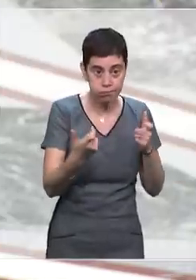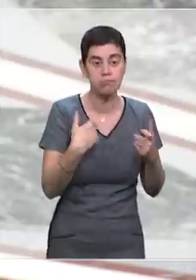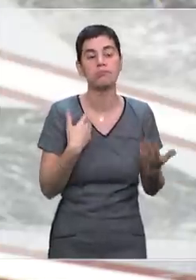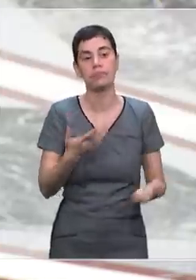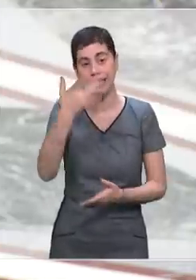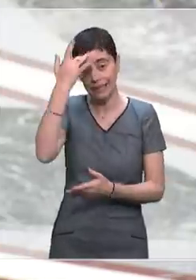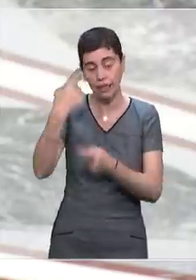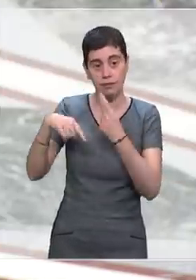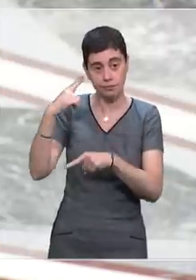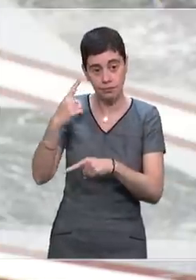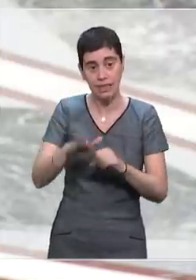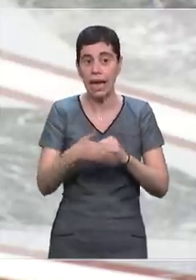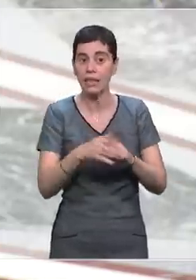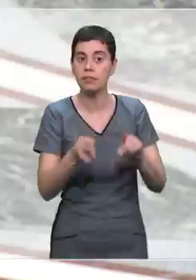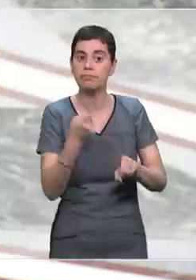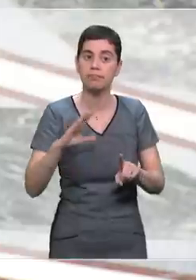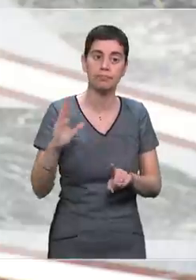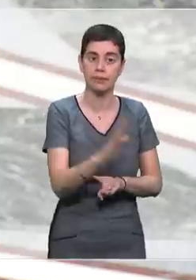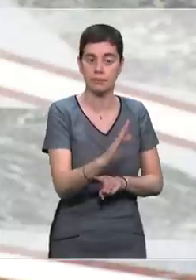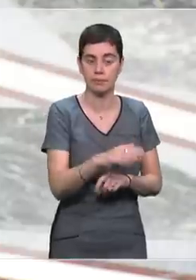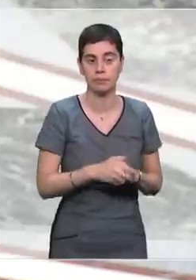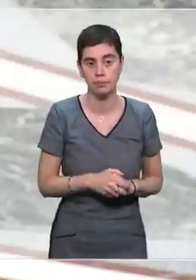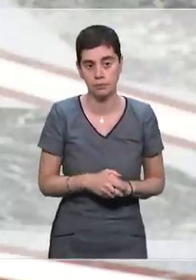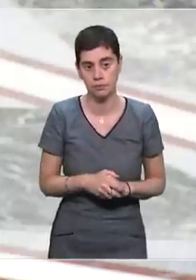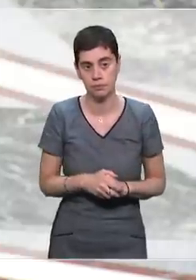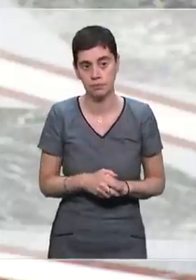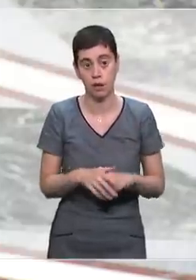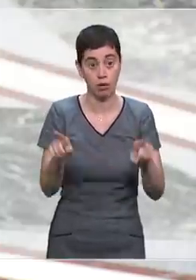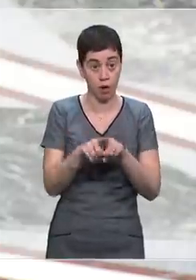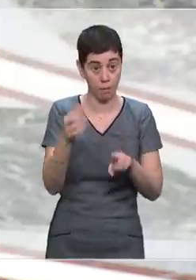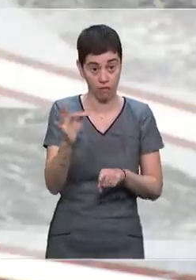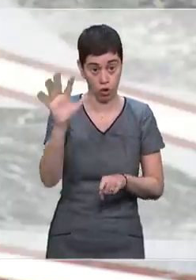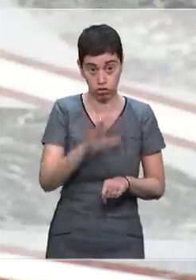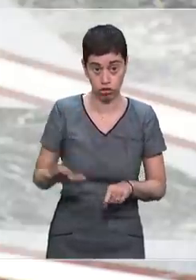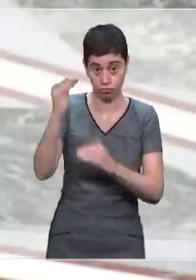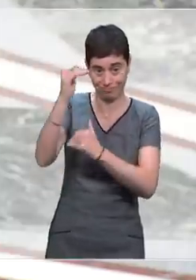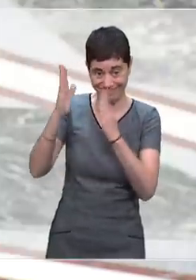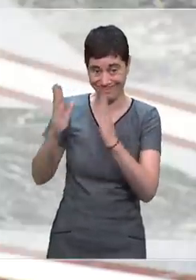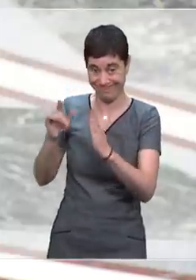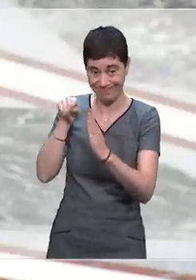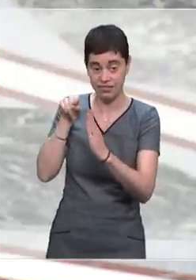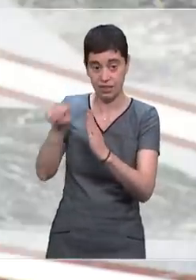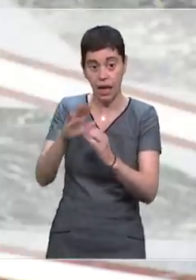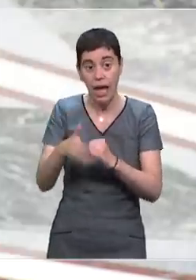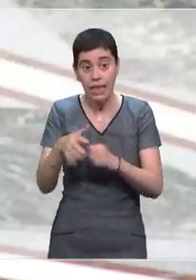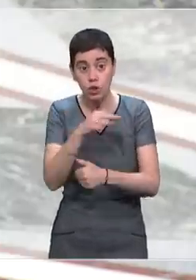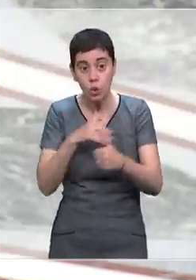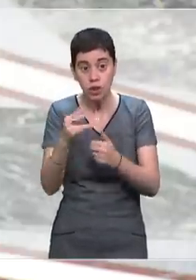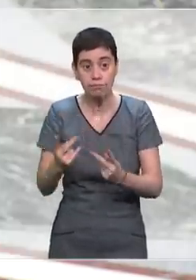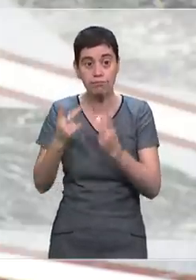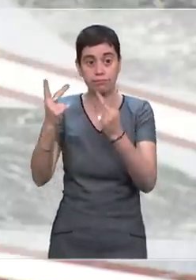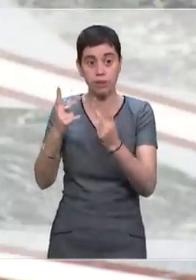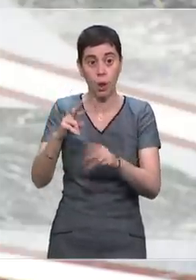une aide spécifique pour les Outre-mer. Nous avons revalorisé, comme dans l'Hexagone, les aides sociales et les